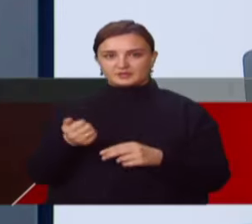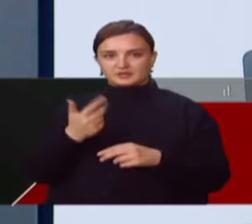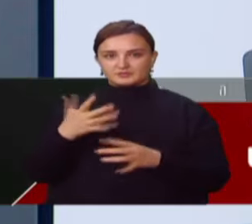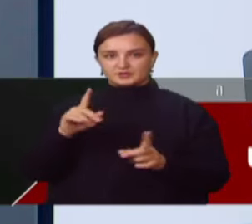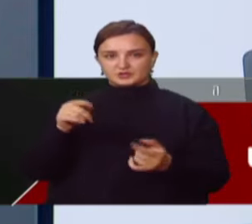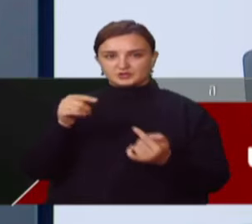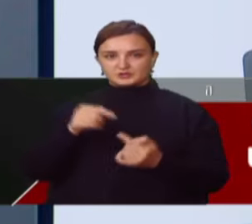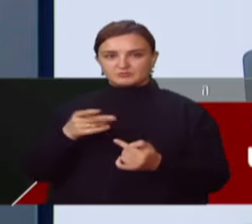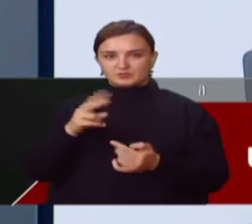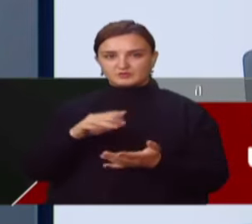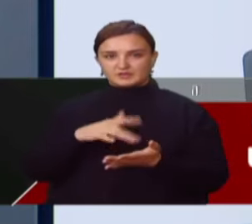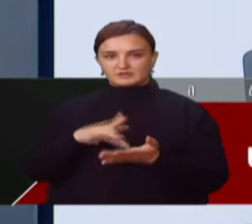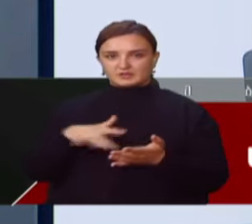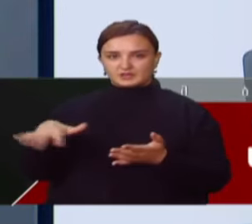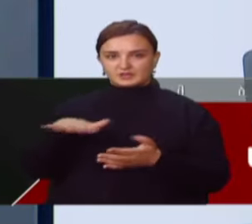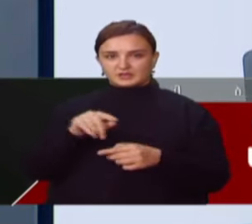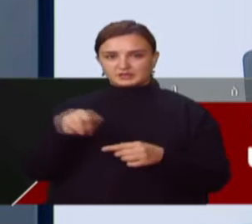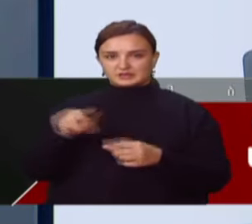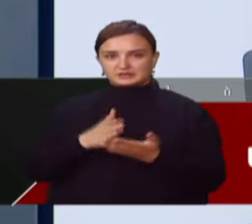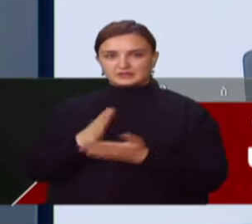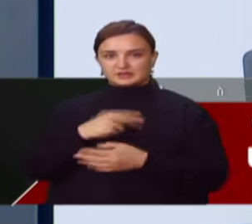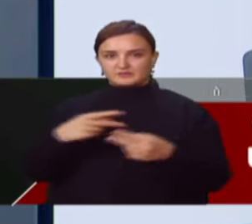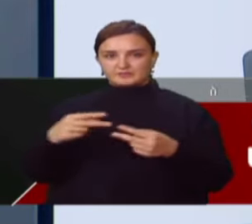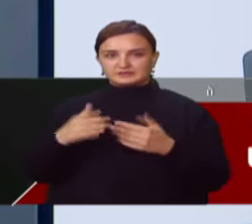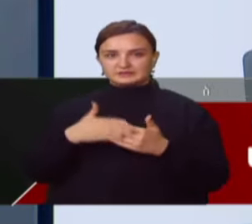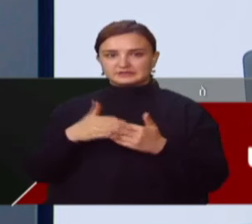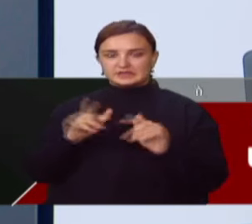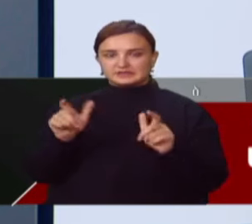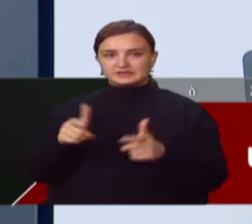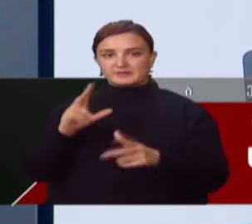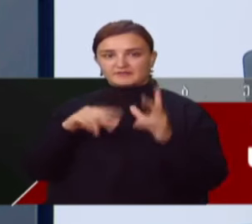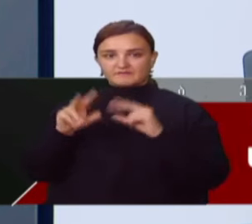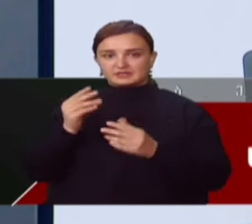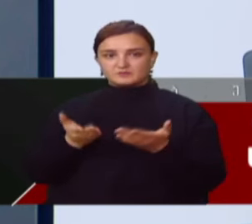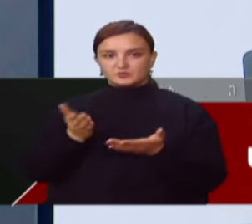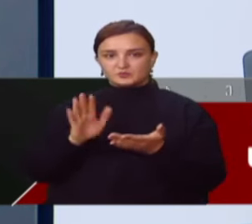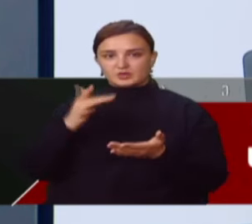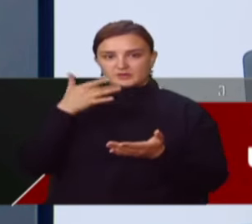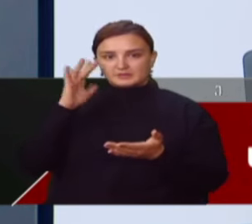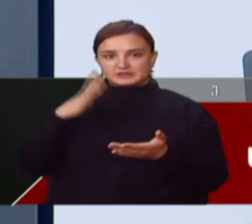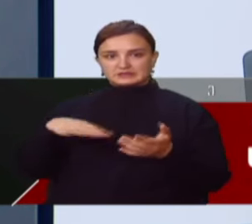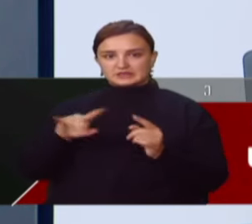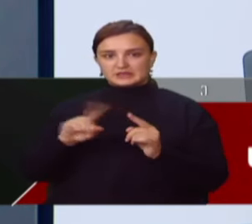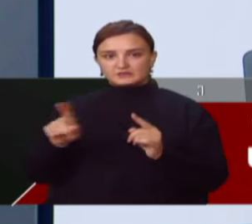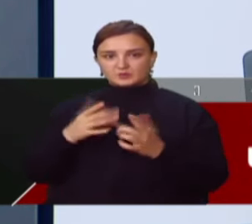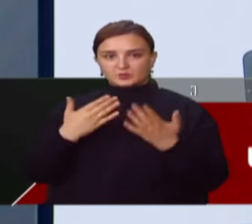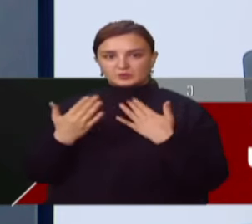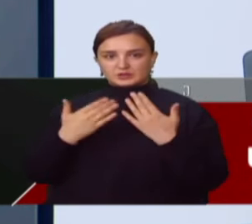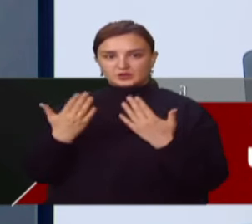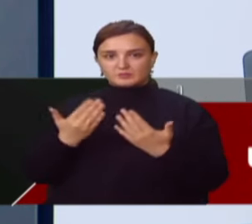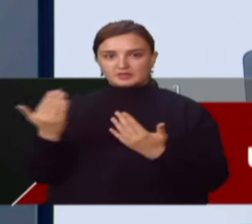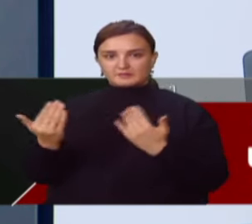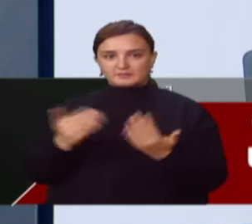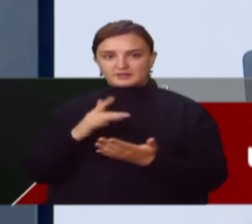რამდენად შეესაბამება ორ ქვეყანას შორის სტრატეგიულ პარტნიორობას სანქციების დაწესება და ითვალისწინებს თუ არა ამერიკა საქართველოს შორის ურთიერთობები რომელიმე